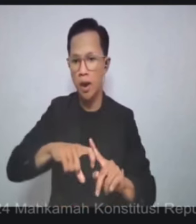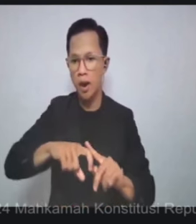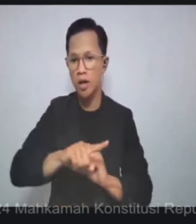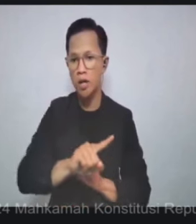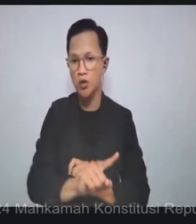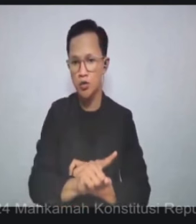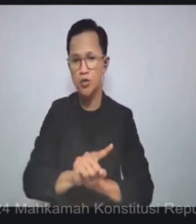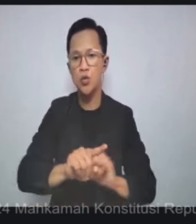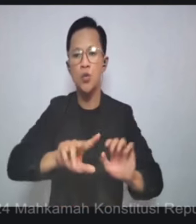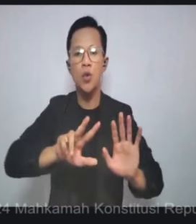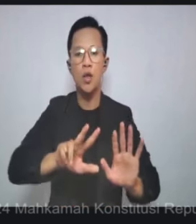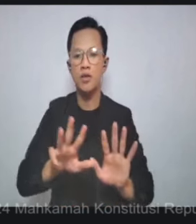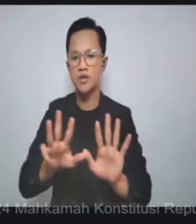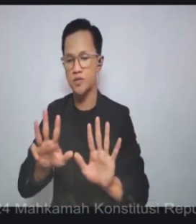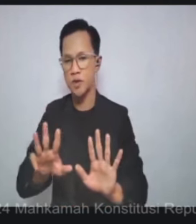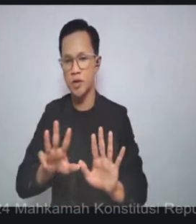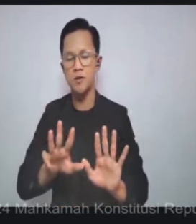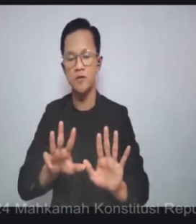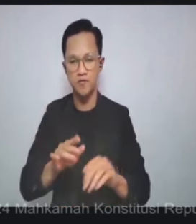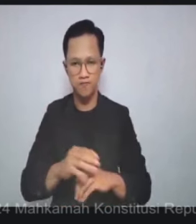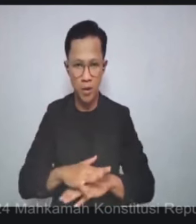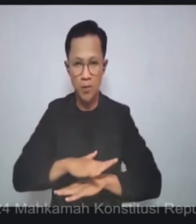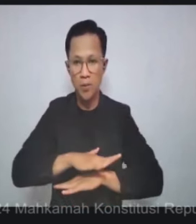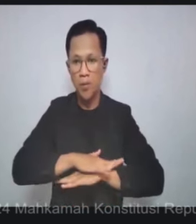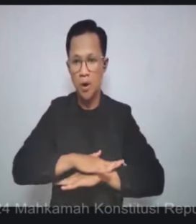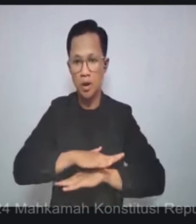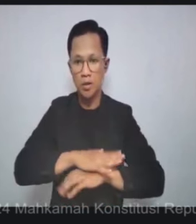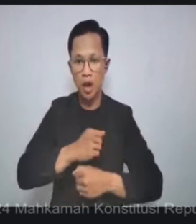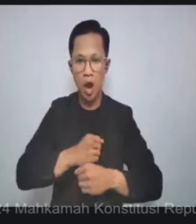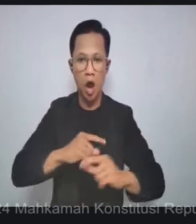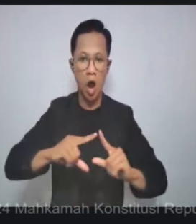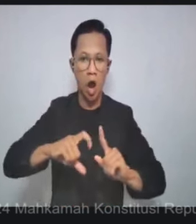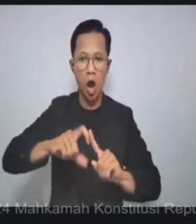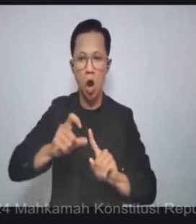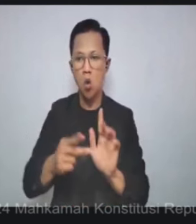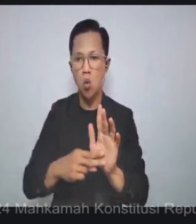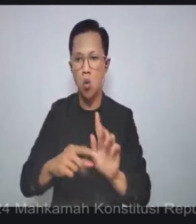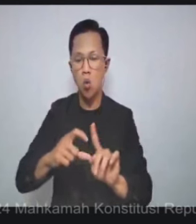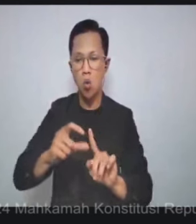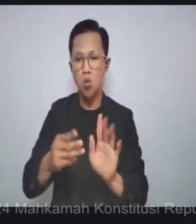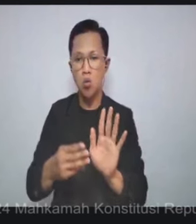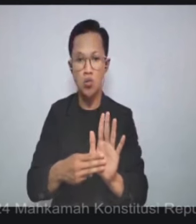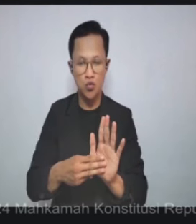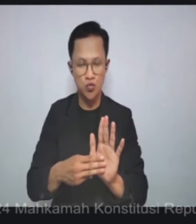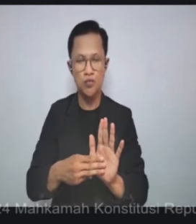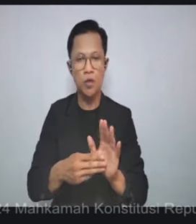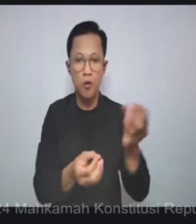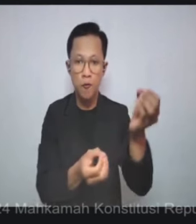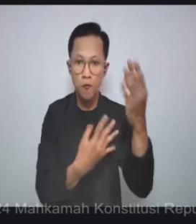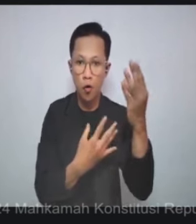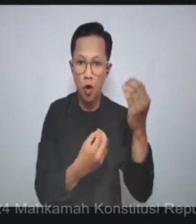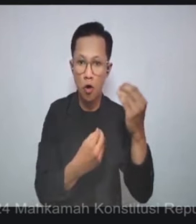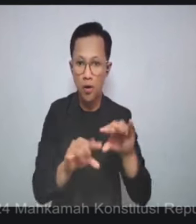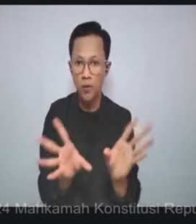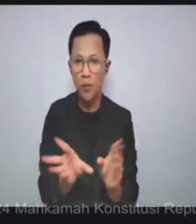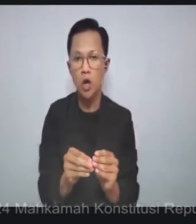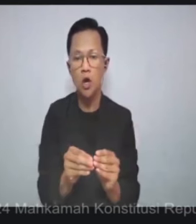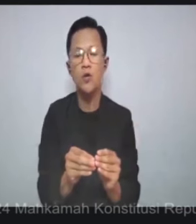189 berita acara pembahasan sentragak kundu Kabupaten Pamekasan yang kesimpulannya di dipulukan pembuktian unsur pelanggaran pasal